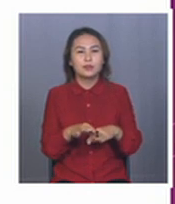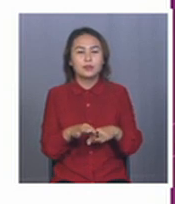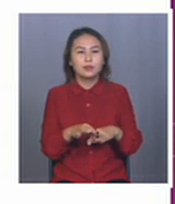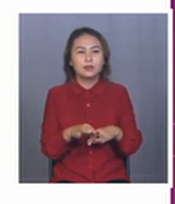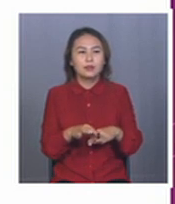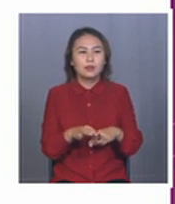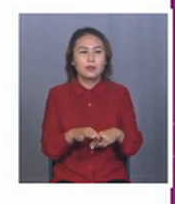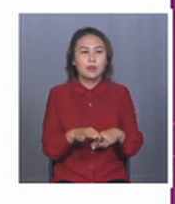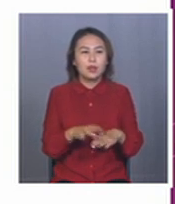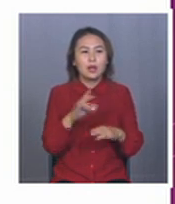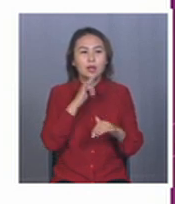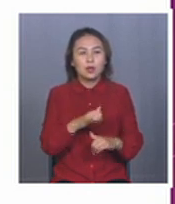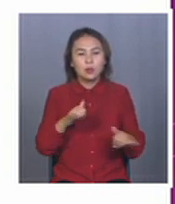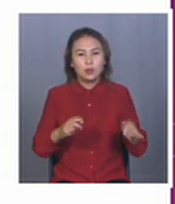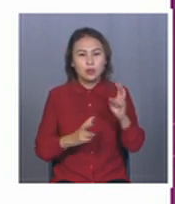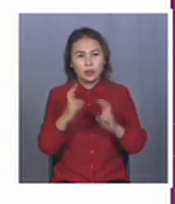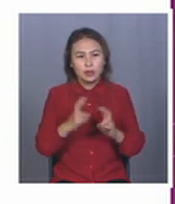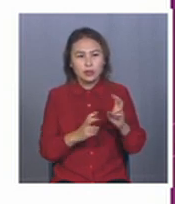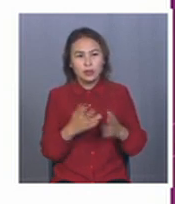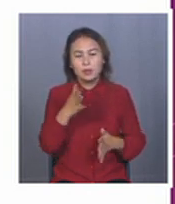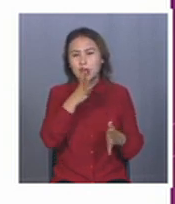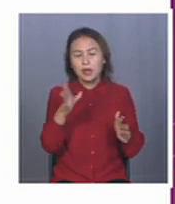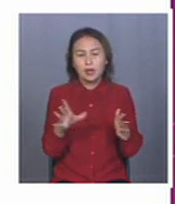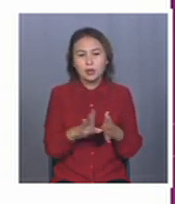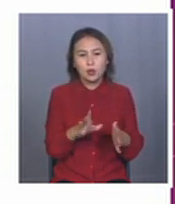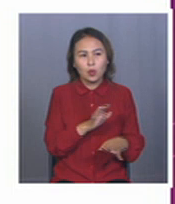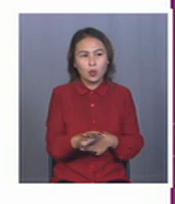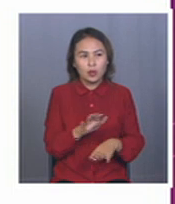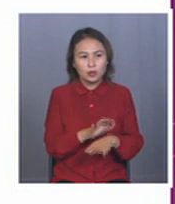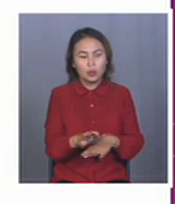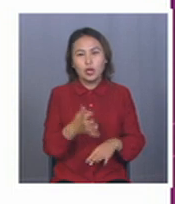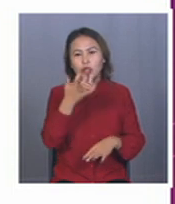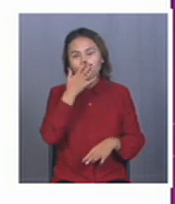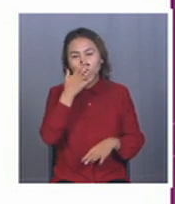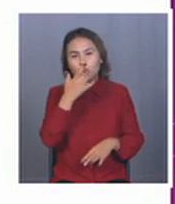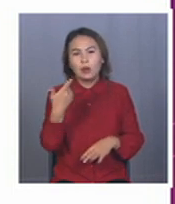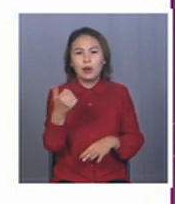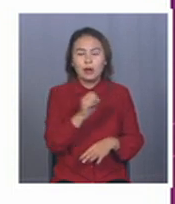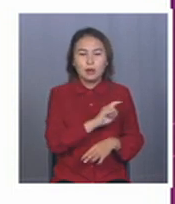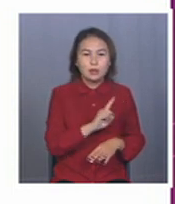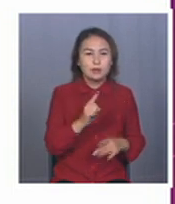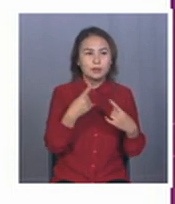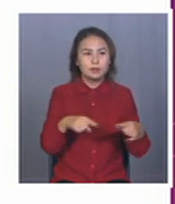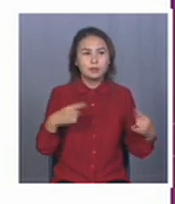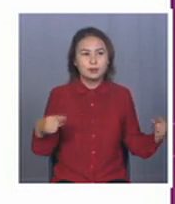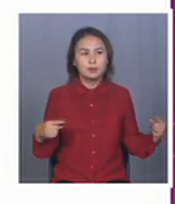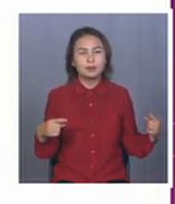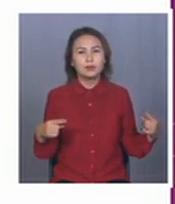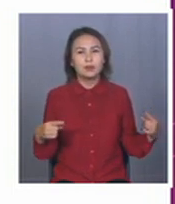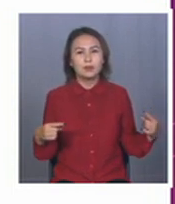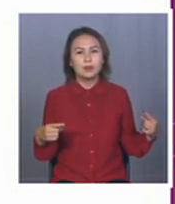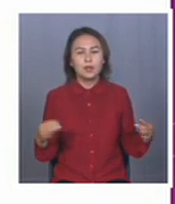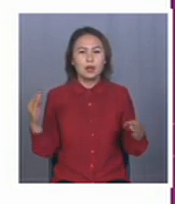Кен өндіру, электр қуатын, жылу, газ өндіру салалары. Сонымен бірге